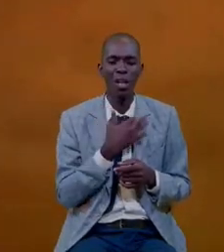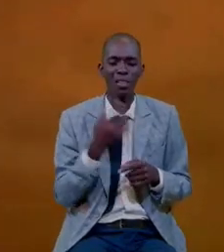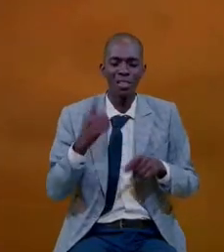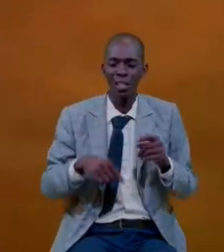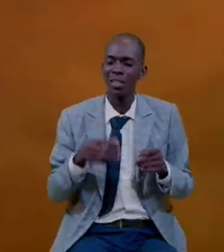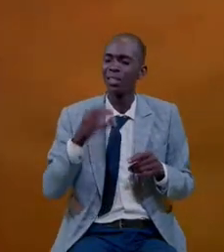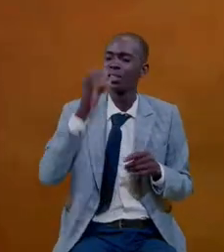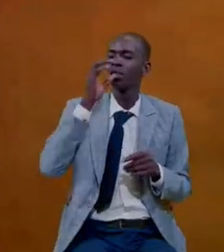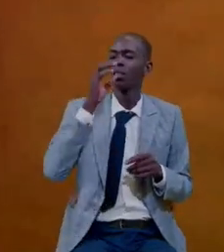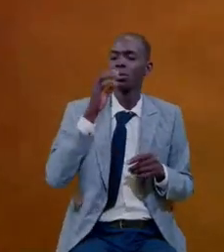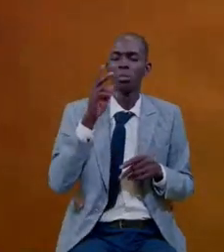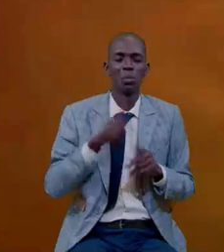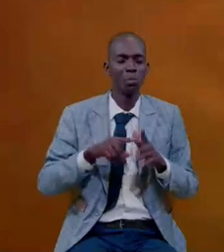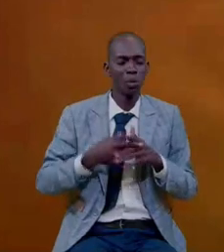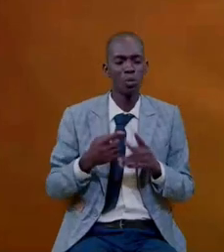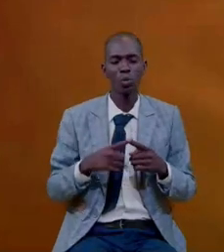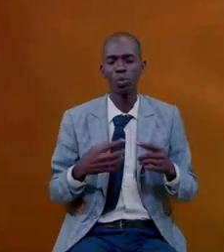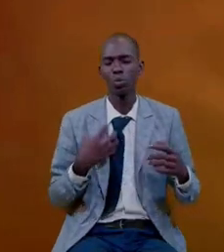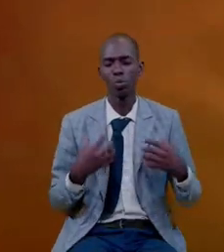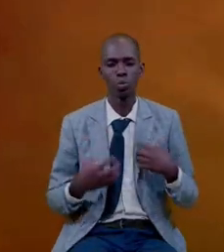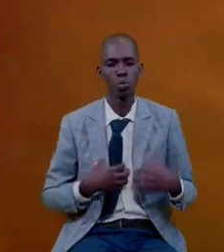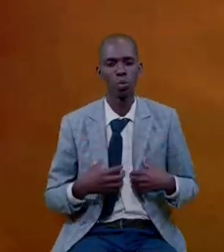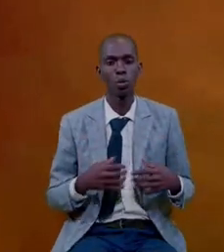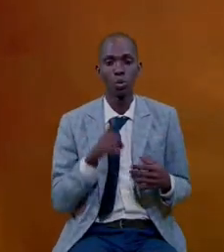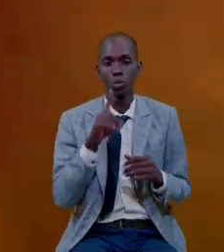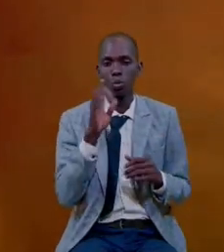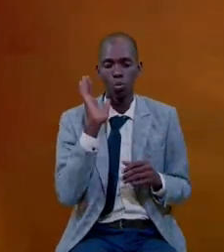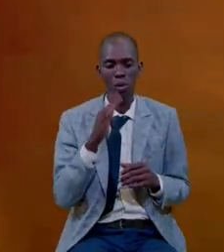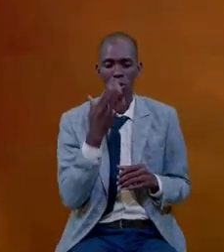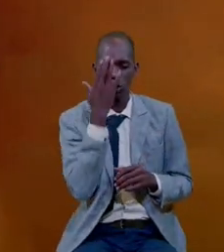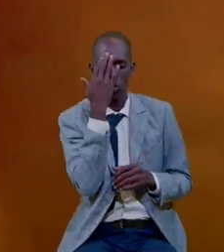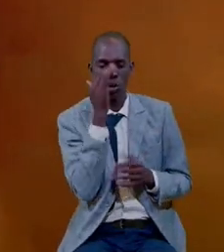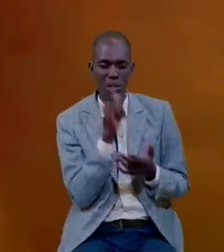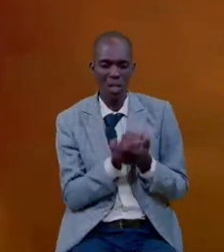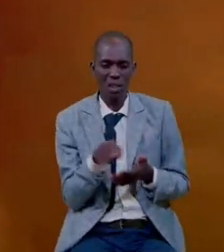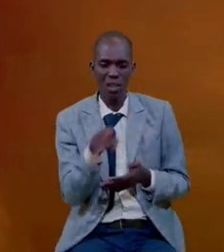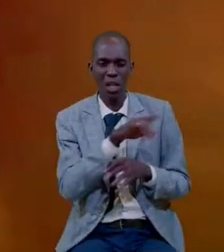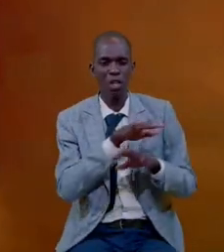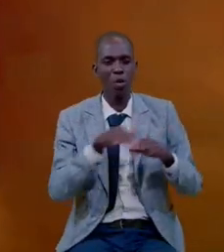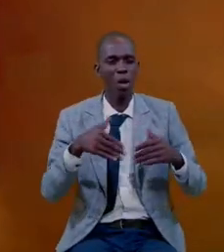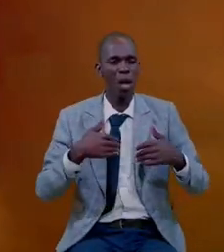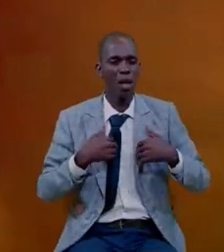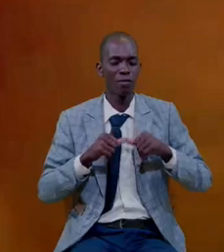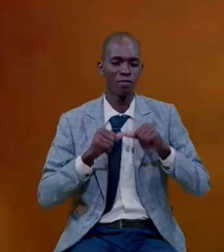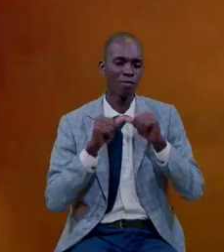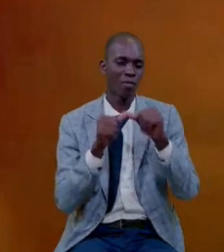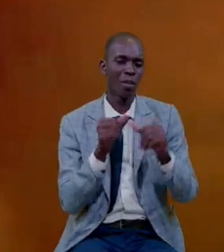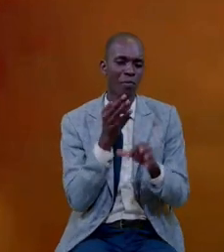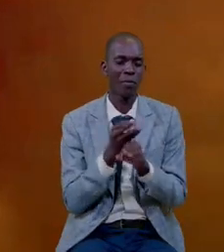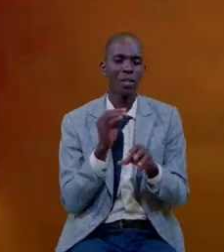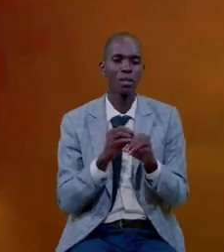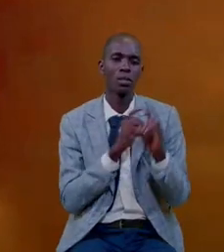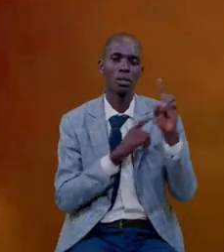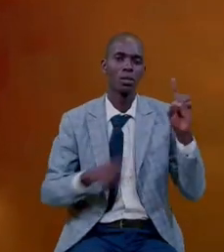murmurer, on peut le dire. Ils n'avaient pas la foi ferme dans le Seigneur. Alors, ils marchaient par la